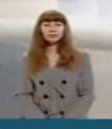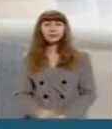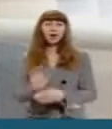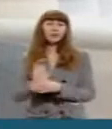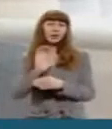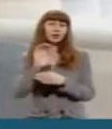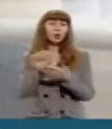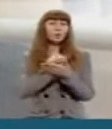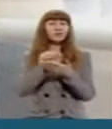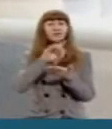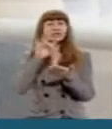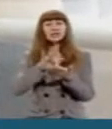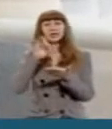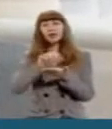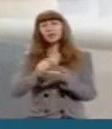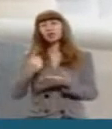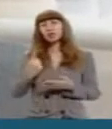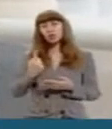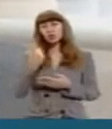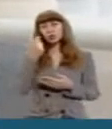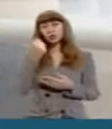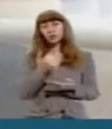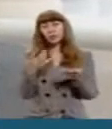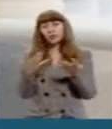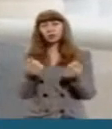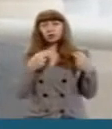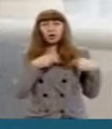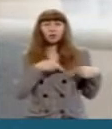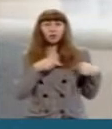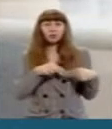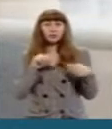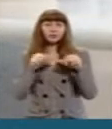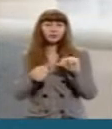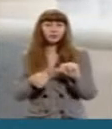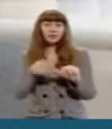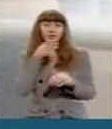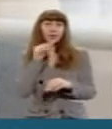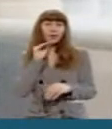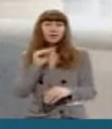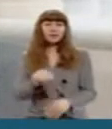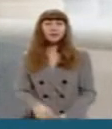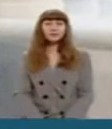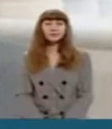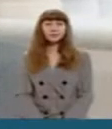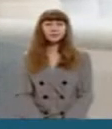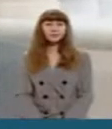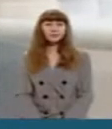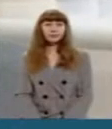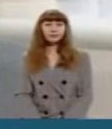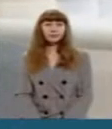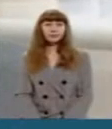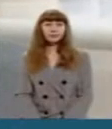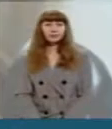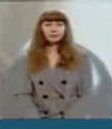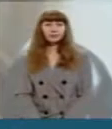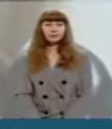аудандық жер қатынастары бөлімінде оқыған мамандығым бойынша жұмыс істеп жүрмін. Бәрі ойдағыдай, бағдарламаға көп рахмет. И я